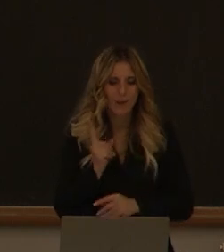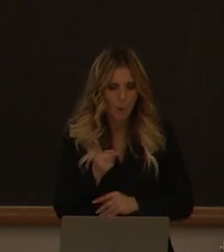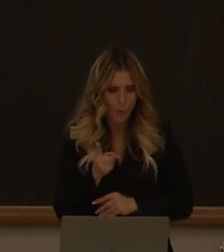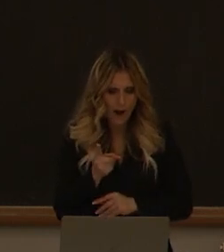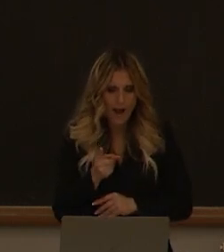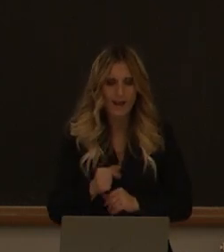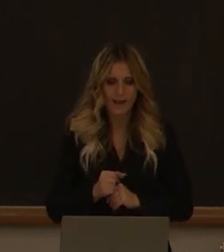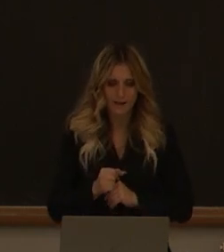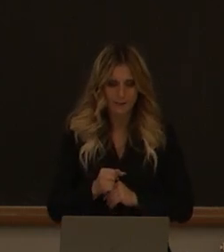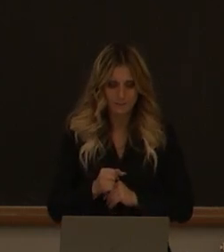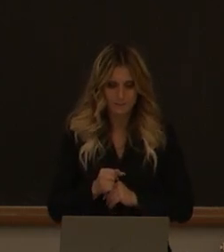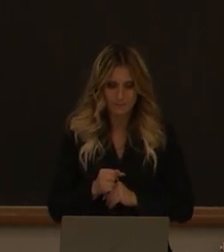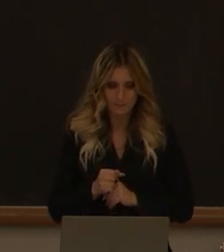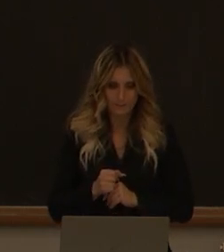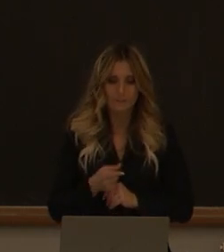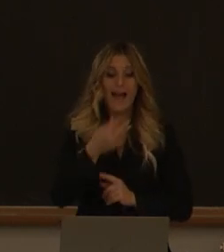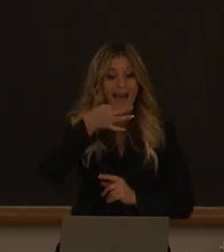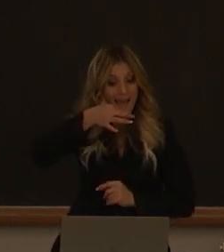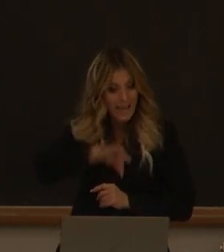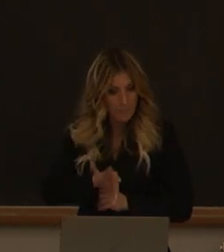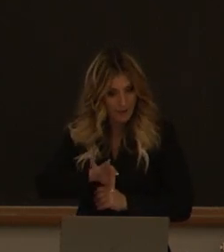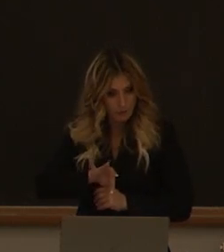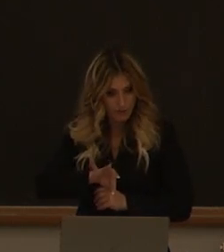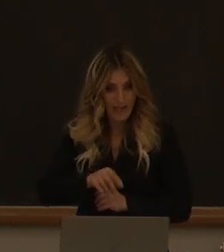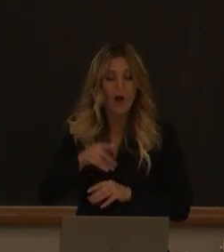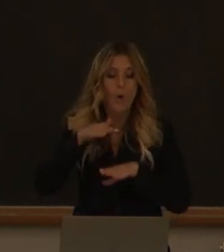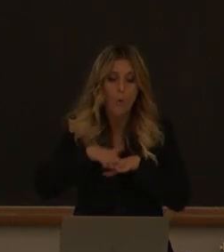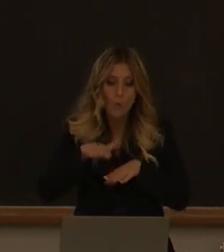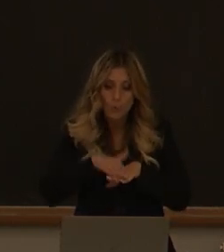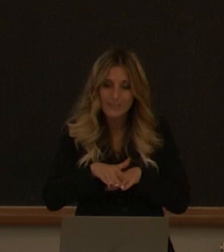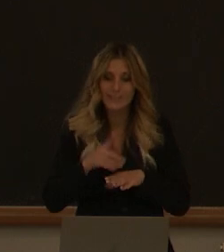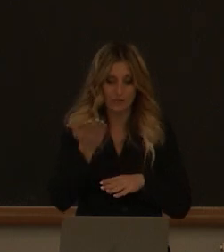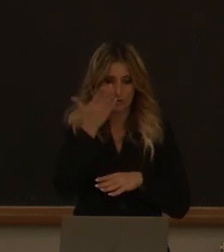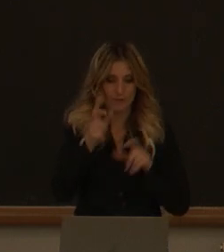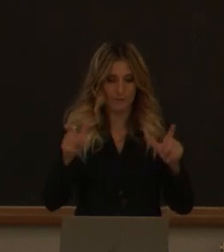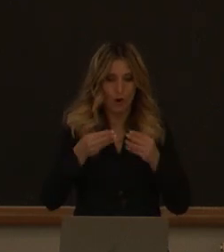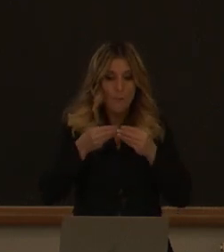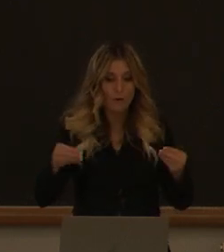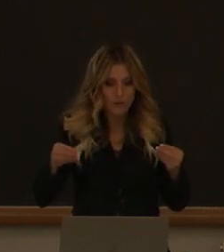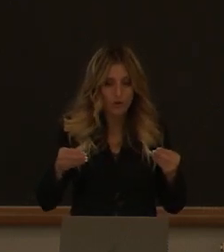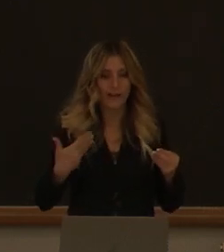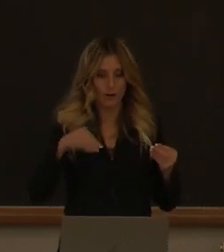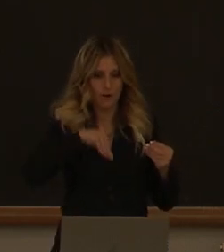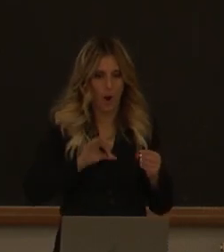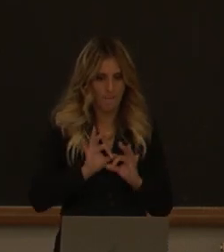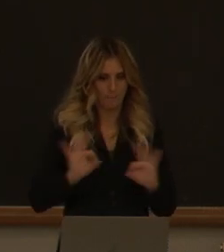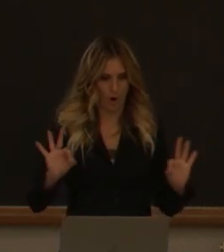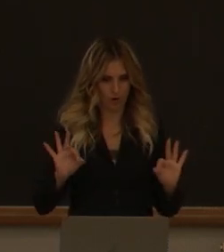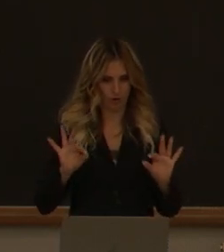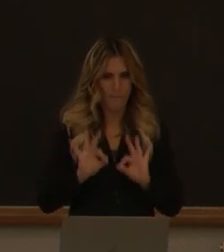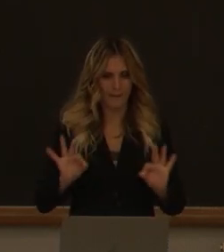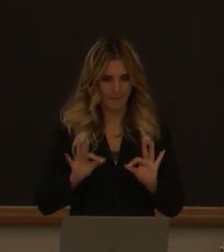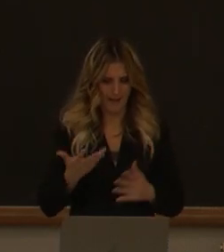diciamo, una capacità anche di utilizzo di professionisti adeguatamente preparati ed in grado